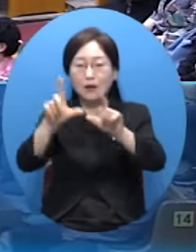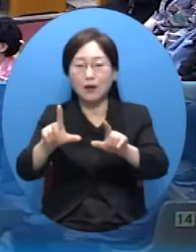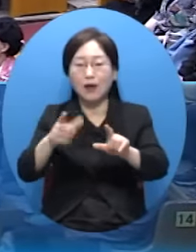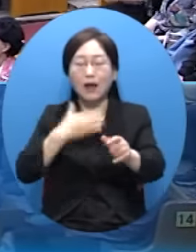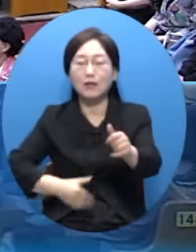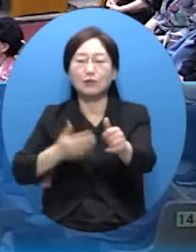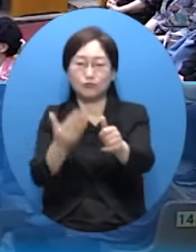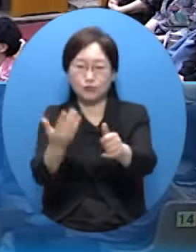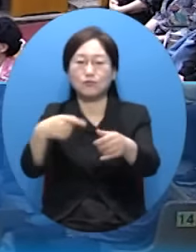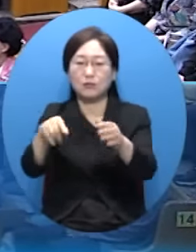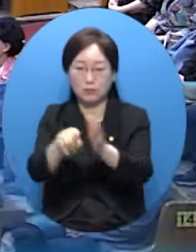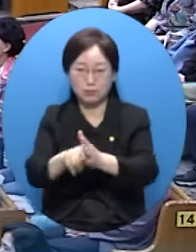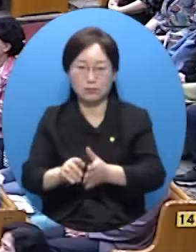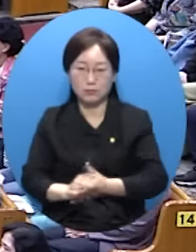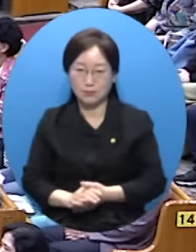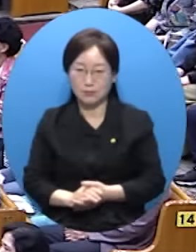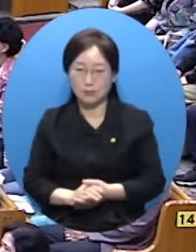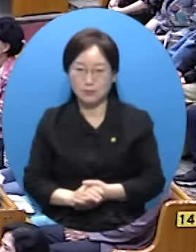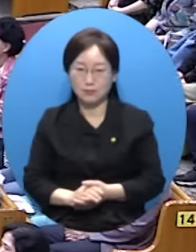하려 하심이니라.